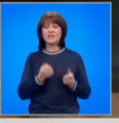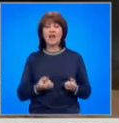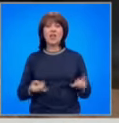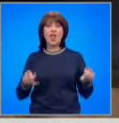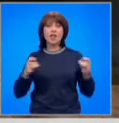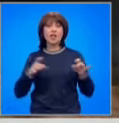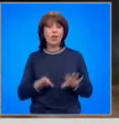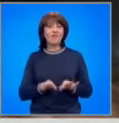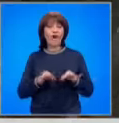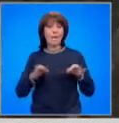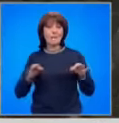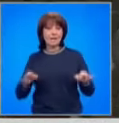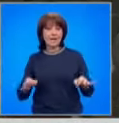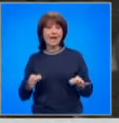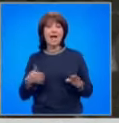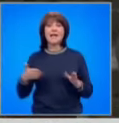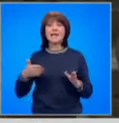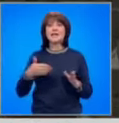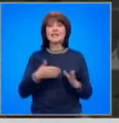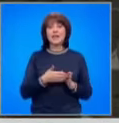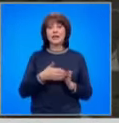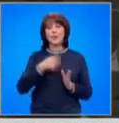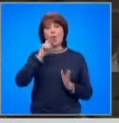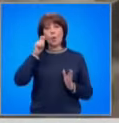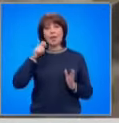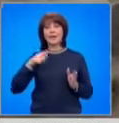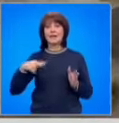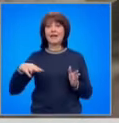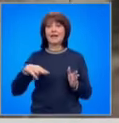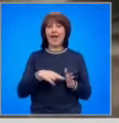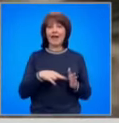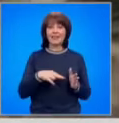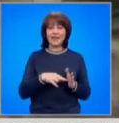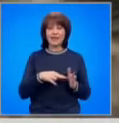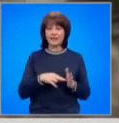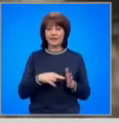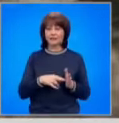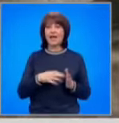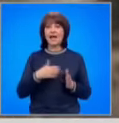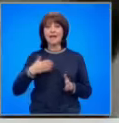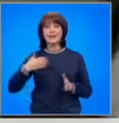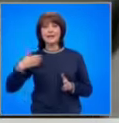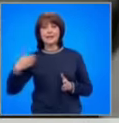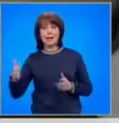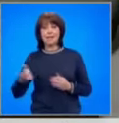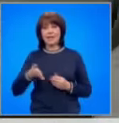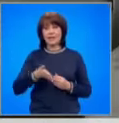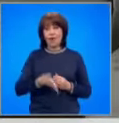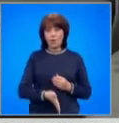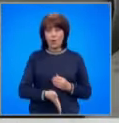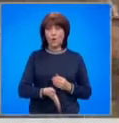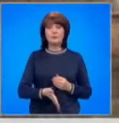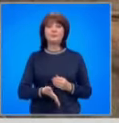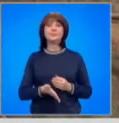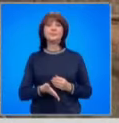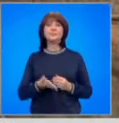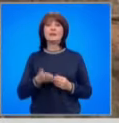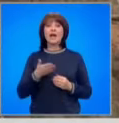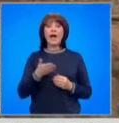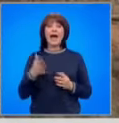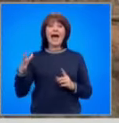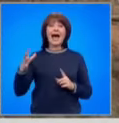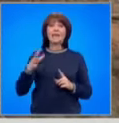атака срещу украинската енергийна система. Атаките са били на запад, юг, изток и в централната част на Украина. Сред атакуваните райони